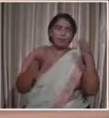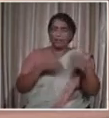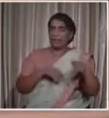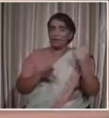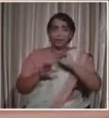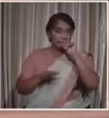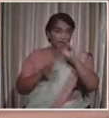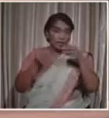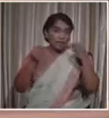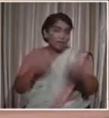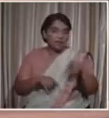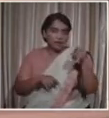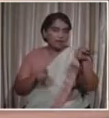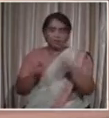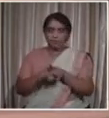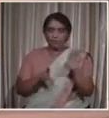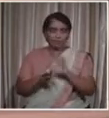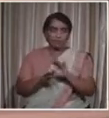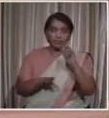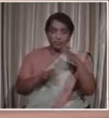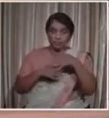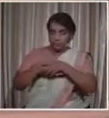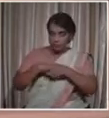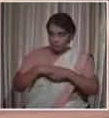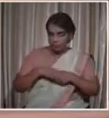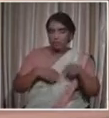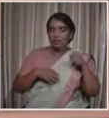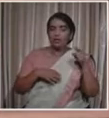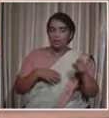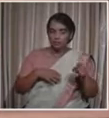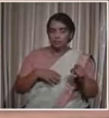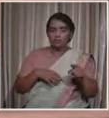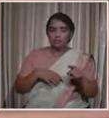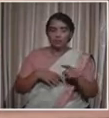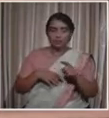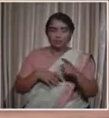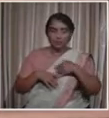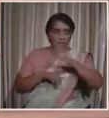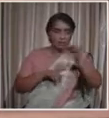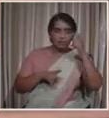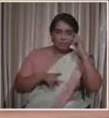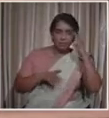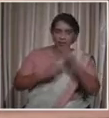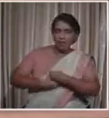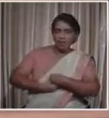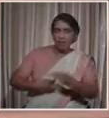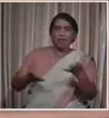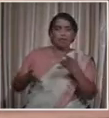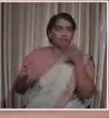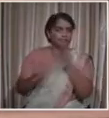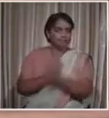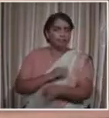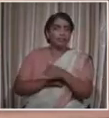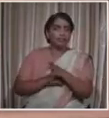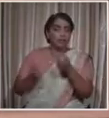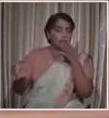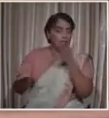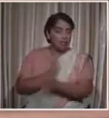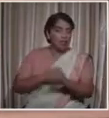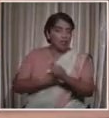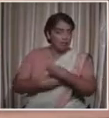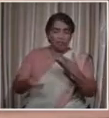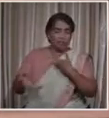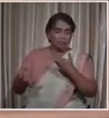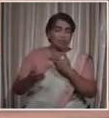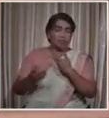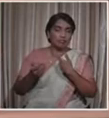இனம் மிக மெல்ல மெல்ல யாருக்கும் தெரியாமல் கொல்லப்பட்டு கொண்டிருக்கிறது. இந்த கொல்லப்படுகிற சூழல் மாற்றப்பட வேண்டும். நீங்கள் கௌரவ